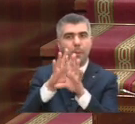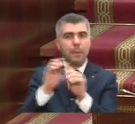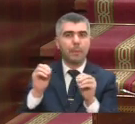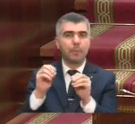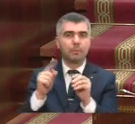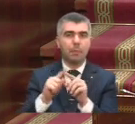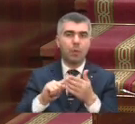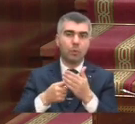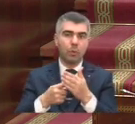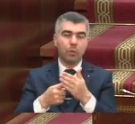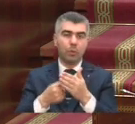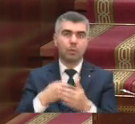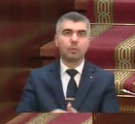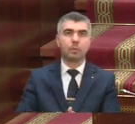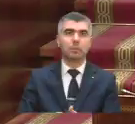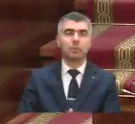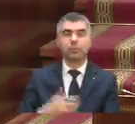ماشي حق هذا يا سيد الوزير؟ وشكرا.